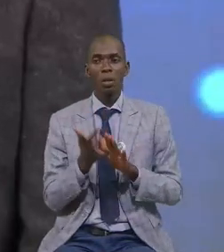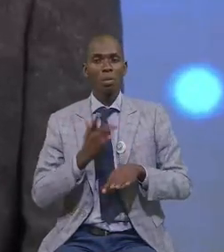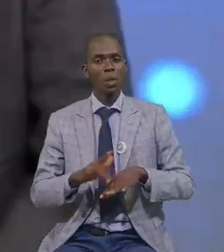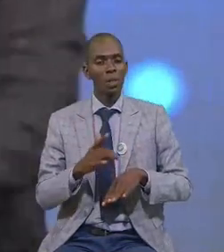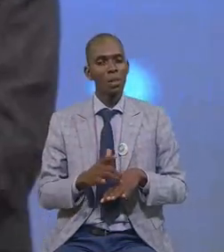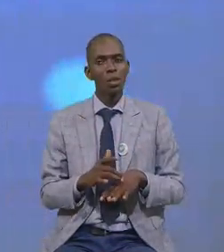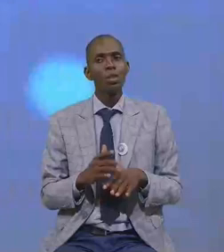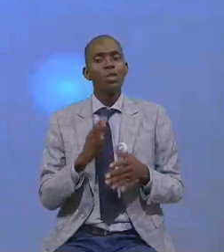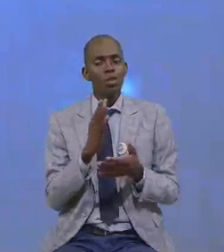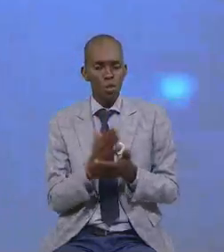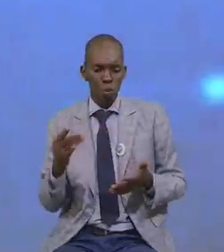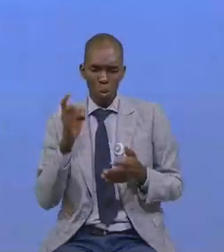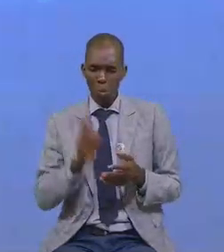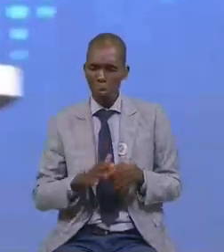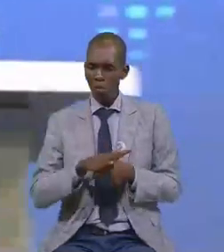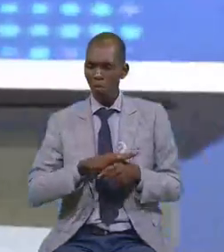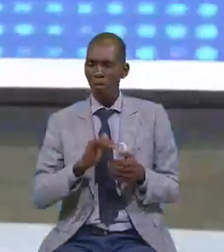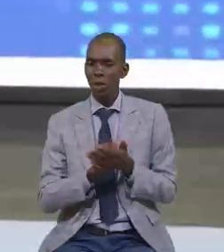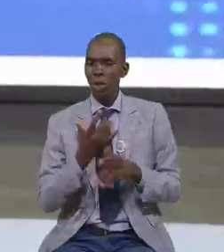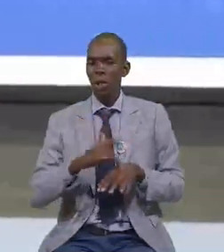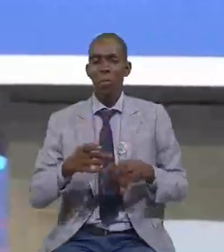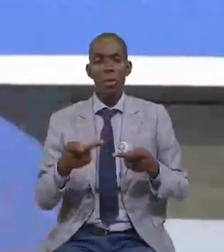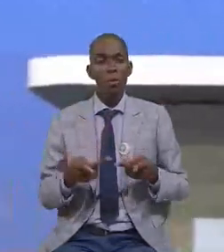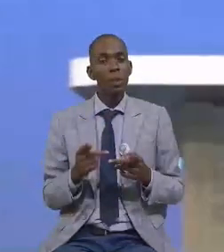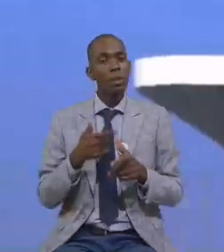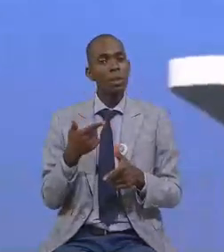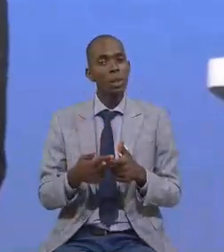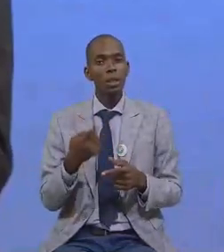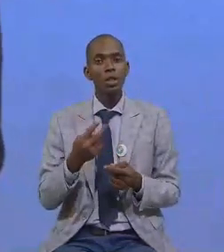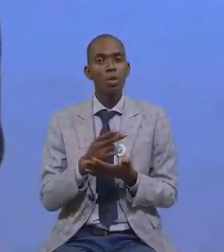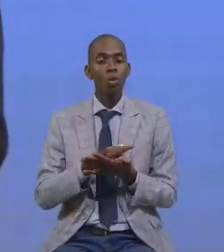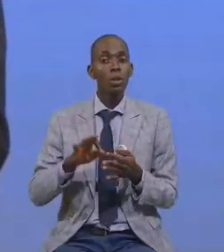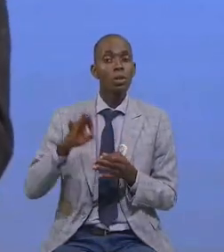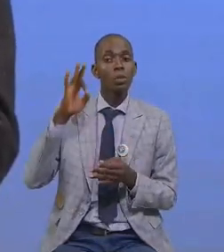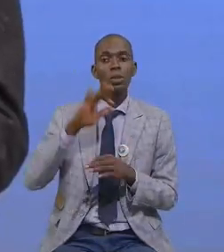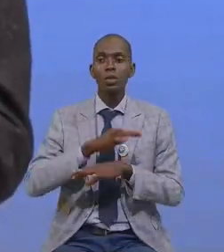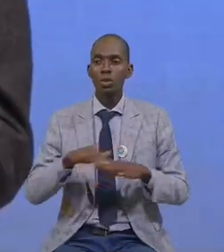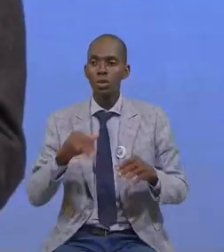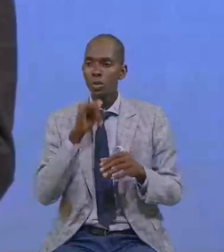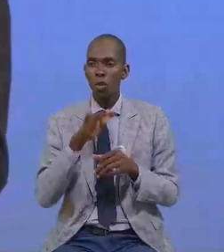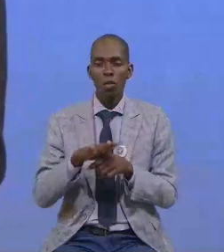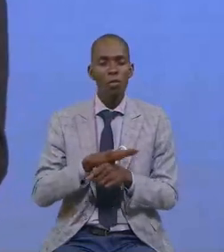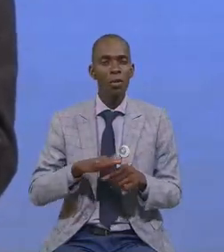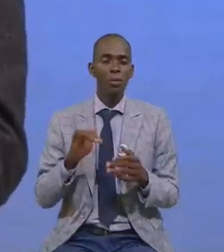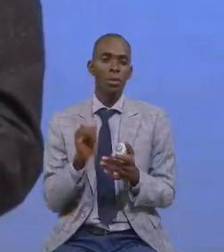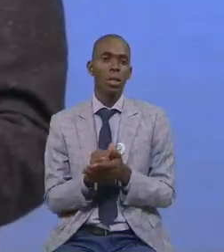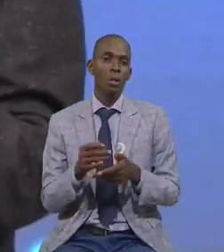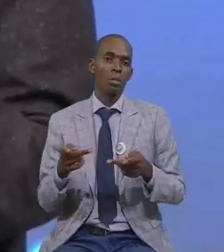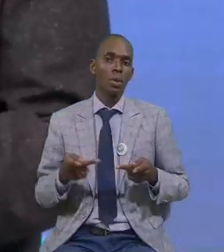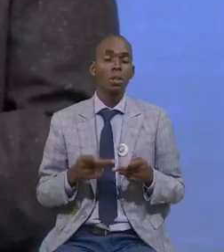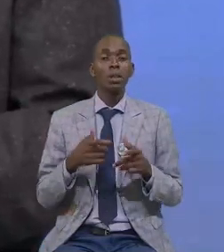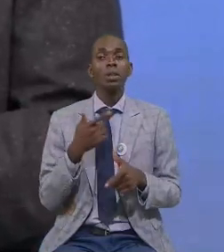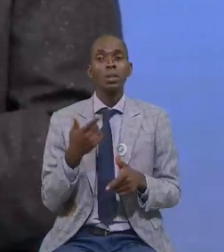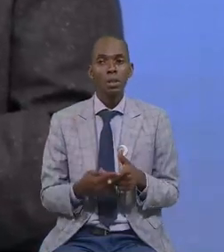doit remplir le vide là. Et puis, le Saint-Esprit, si le Saint-Esprit ne remplit pas le lieu là,